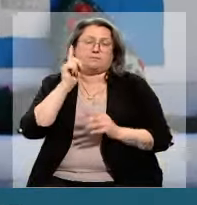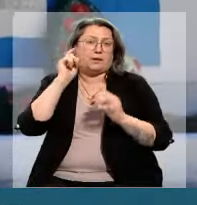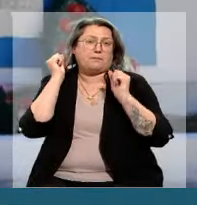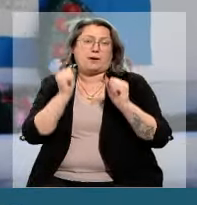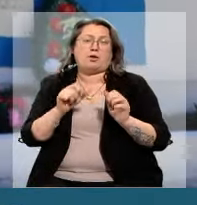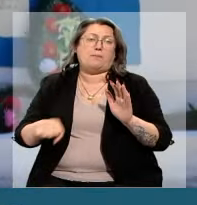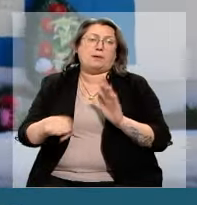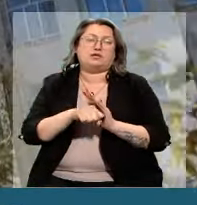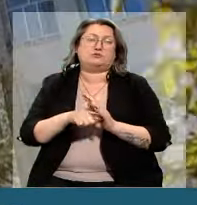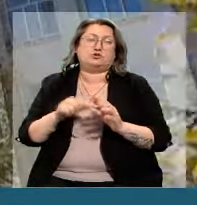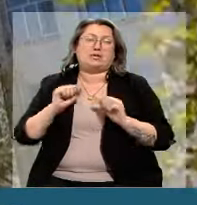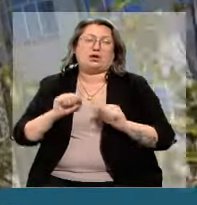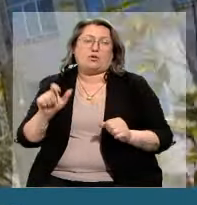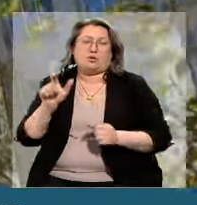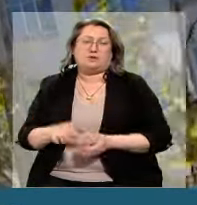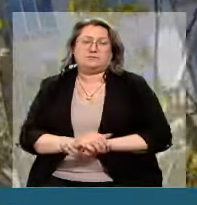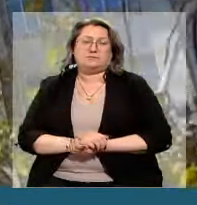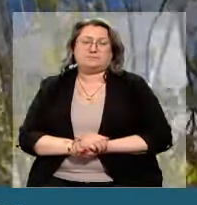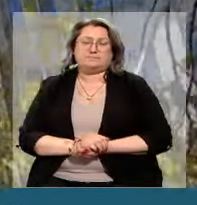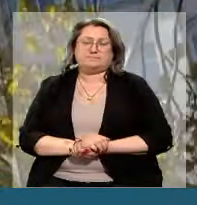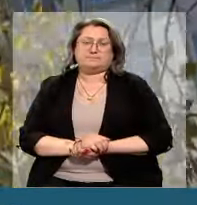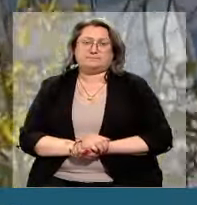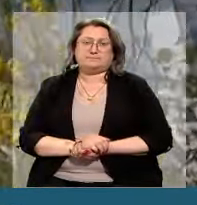память о погибших героях.